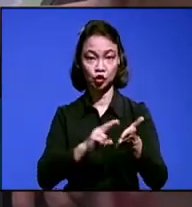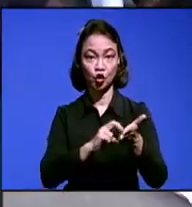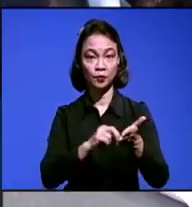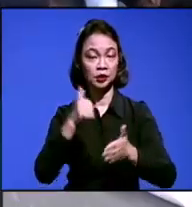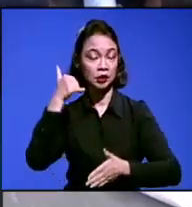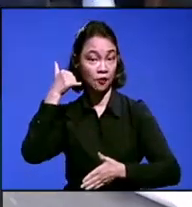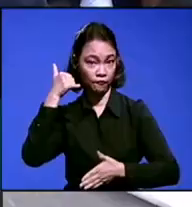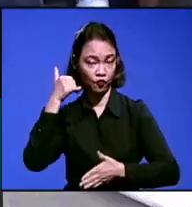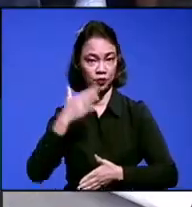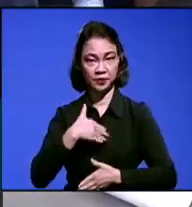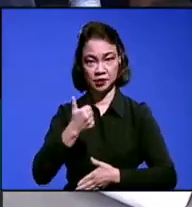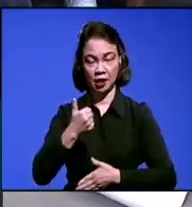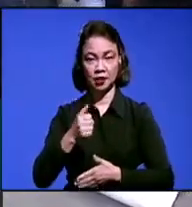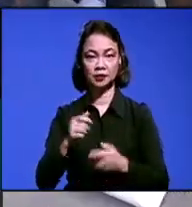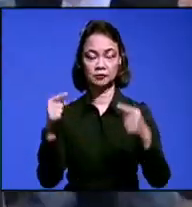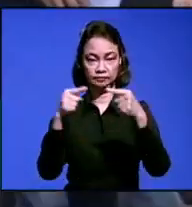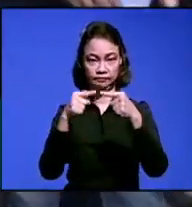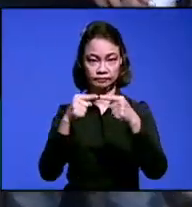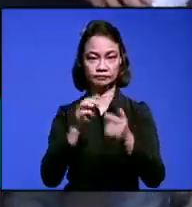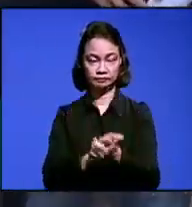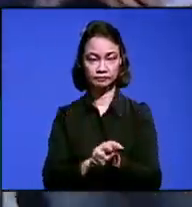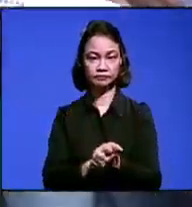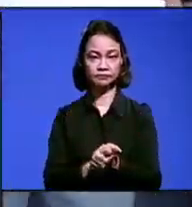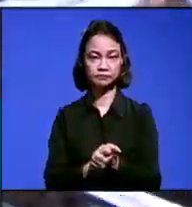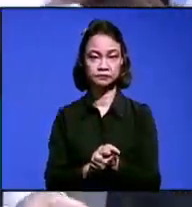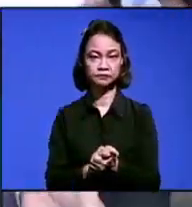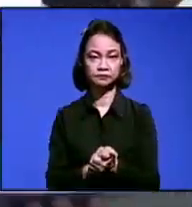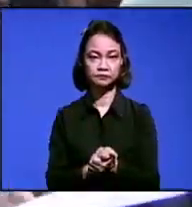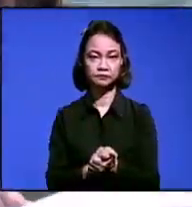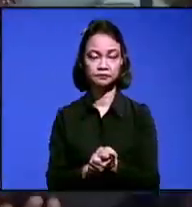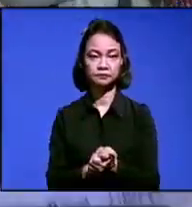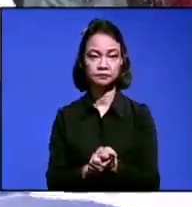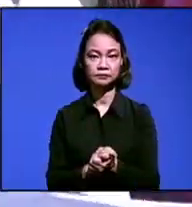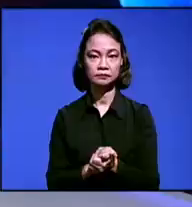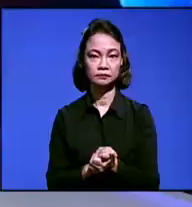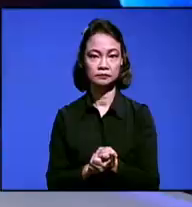bisa dihubungi. Tim Liputan Transmedia.